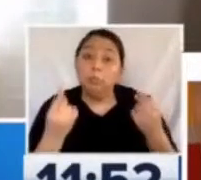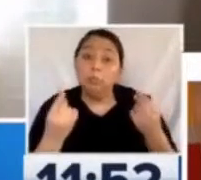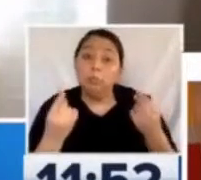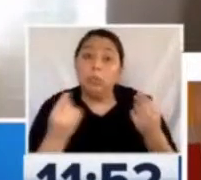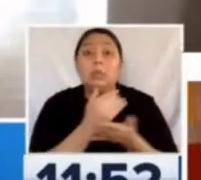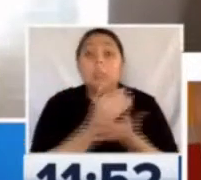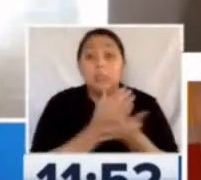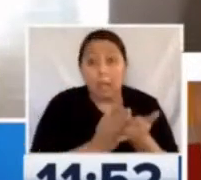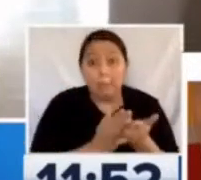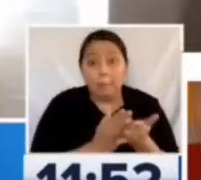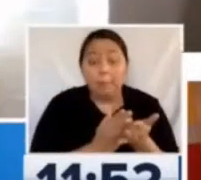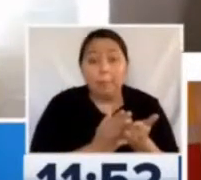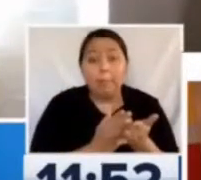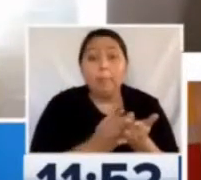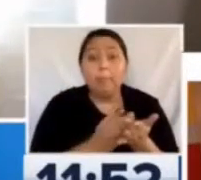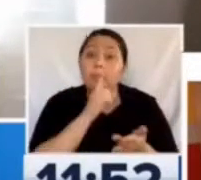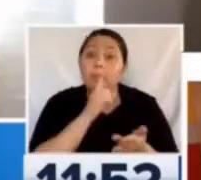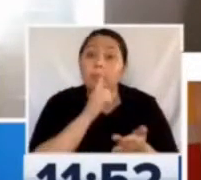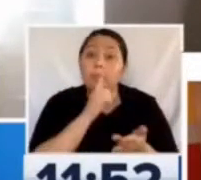sa COVID-19?